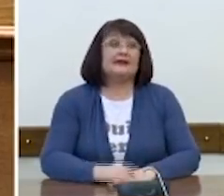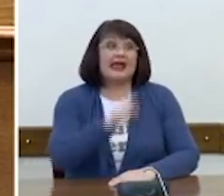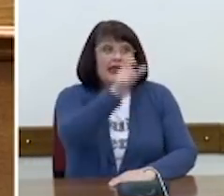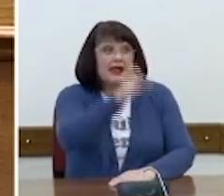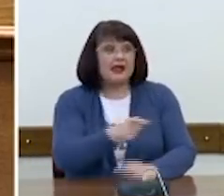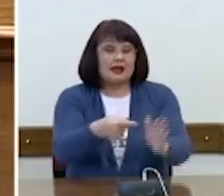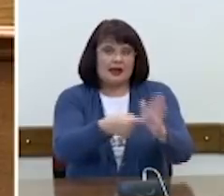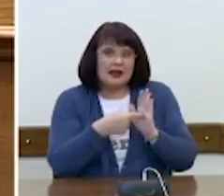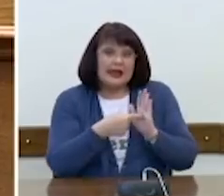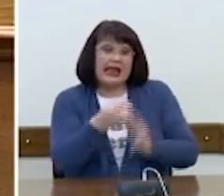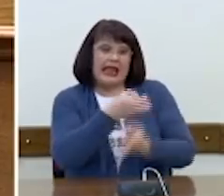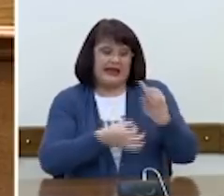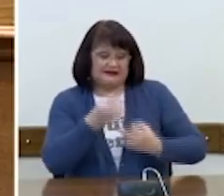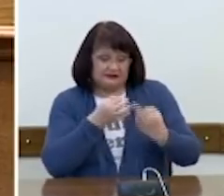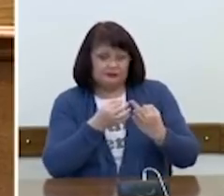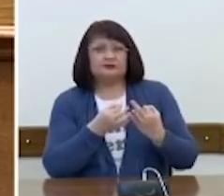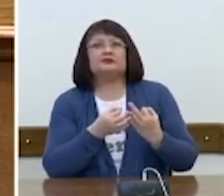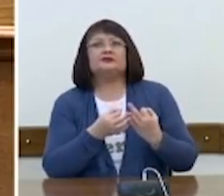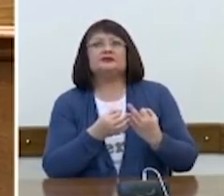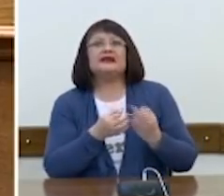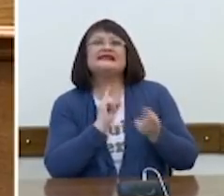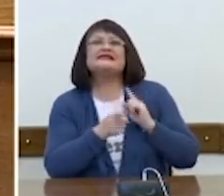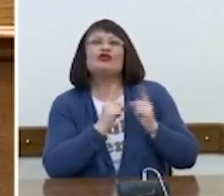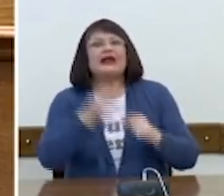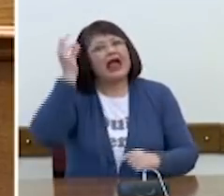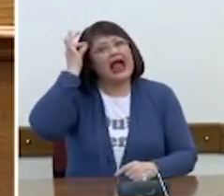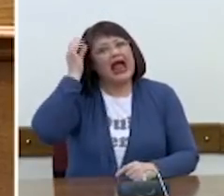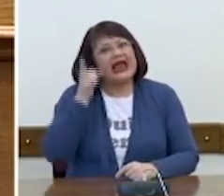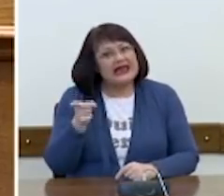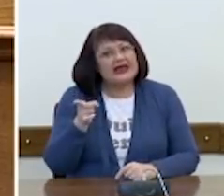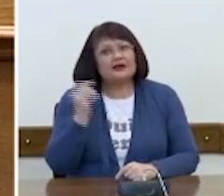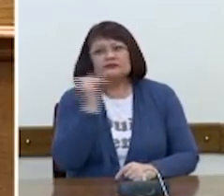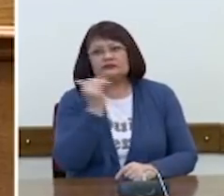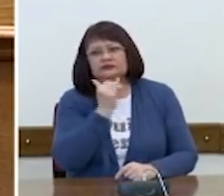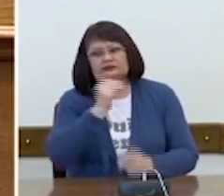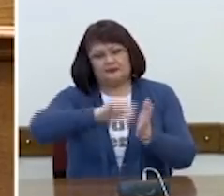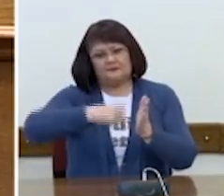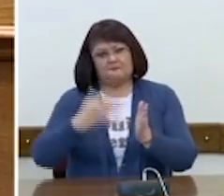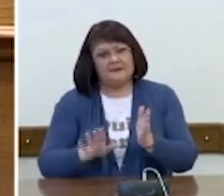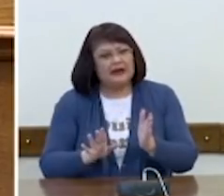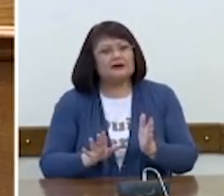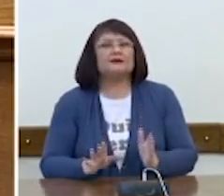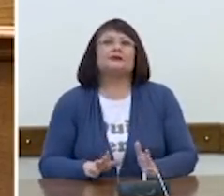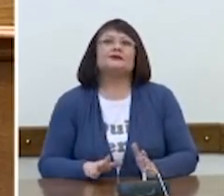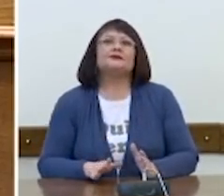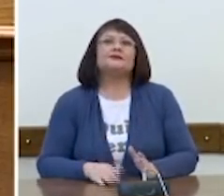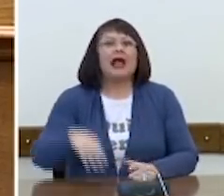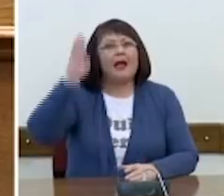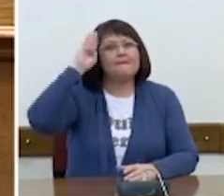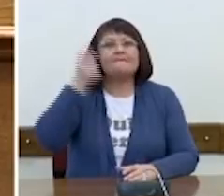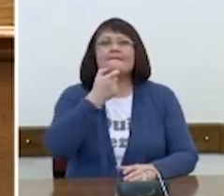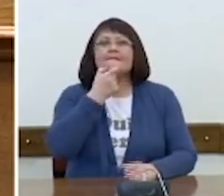τους τόνους ότι η συμφωνία με τη Γαλλία επιταχύνθηκε μετά την υπογραφή της όκους ανάμεσα σε ΗΠΑ, Βρετανία,